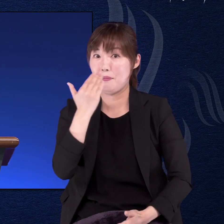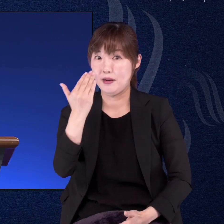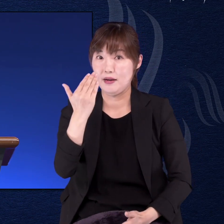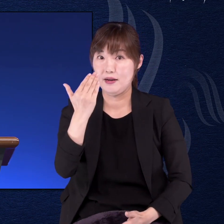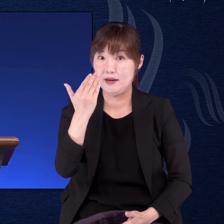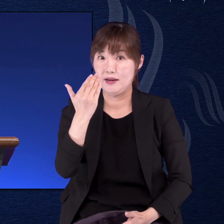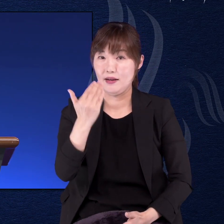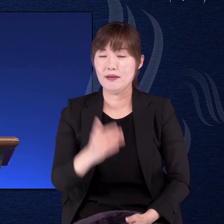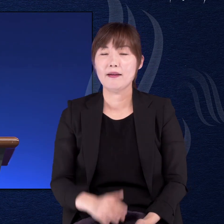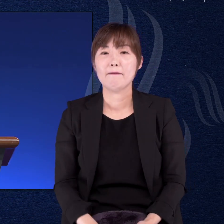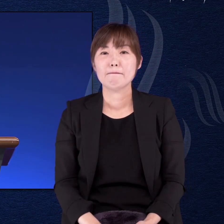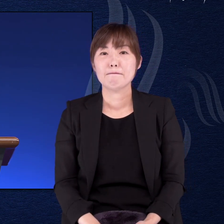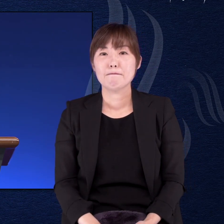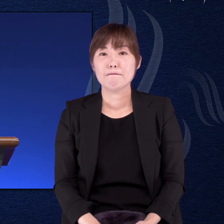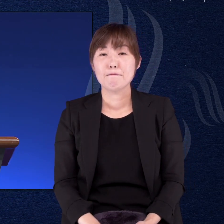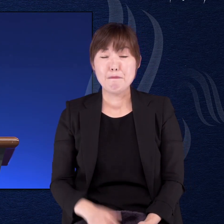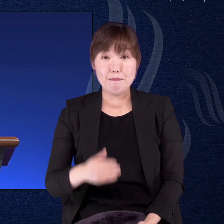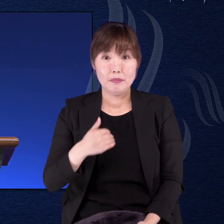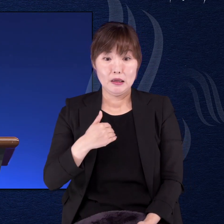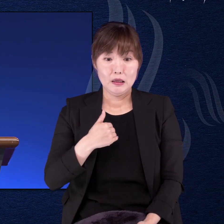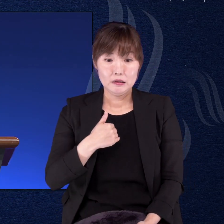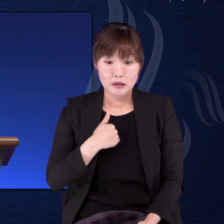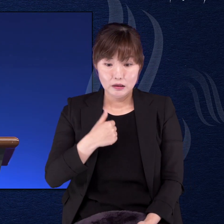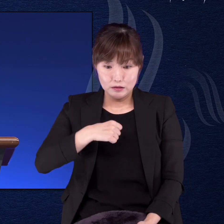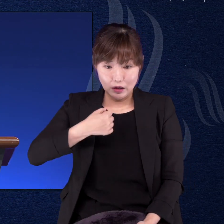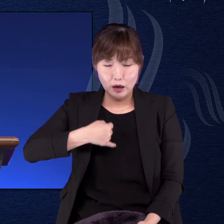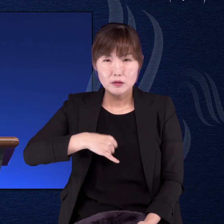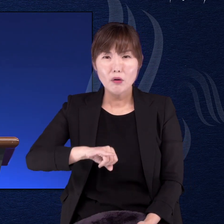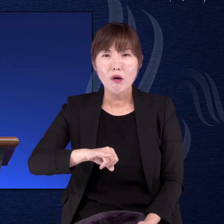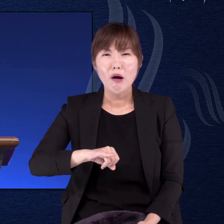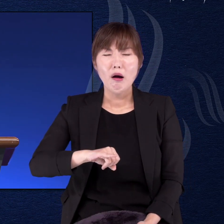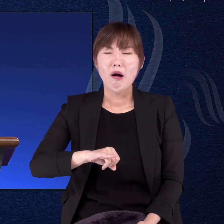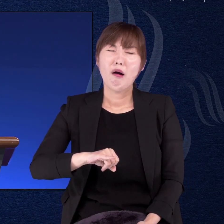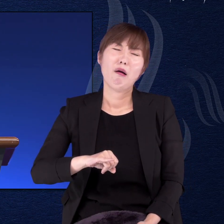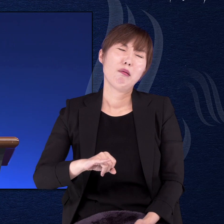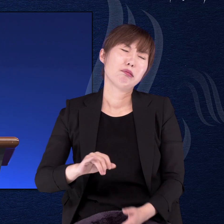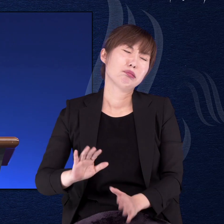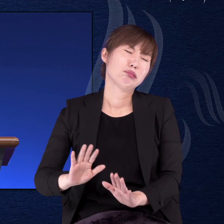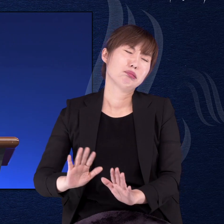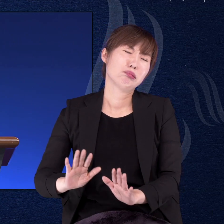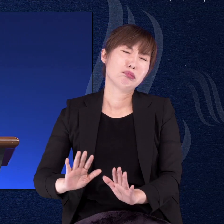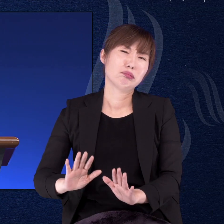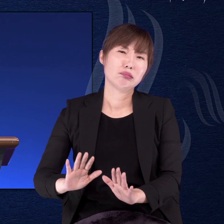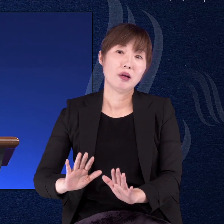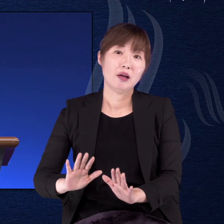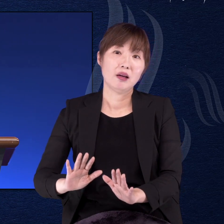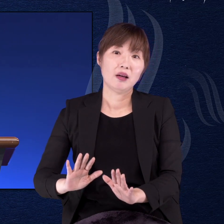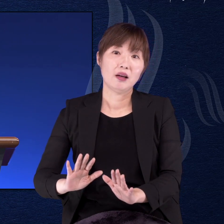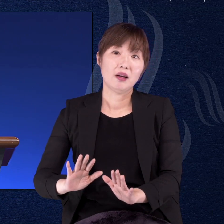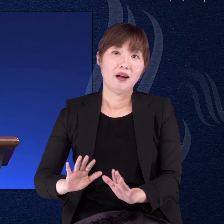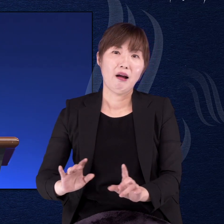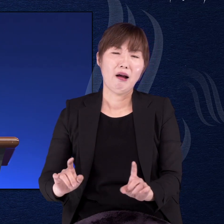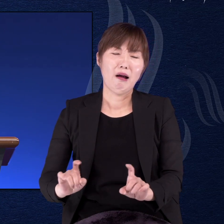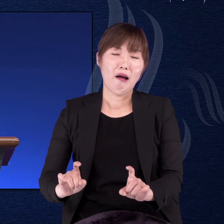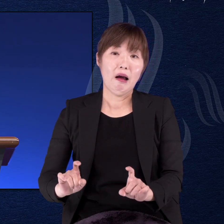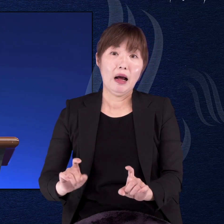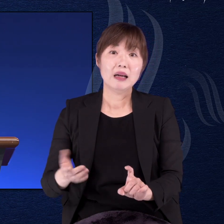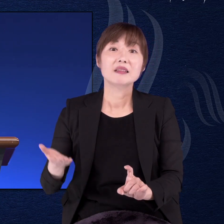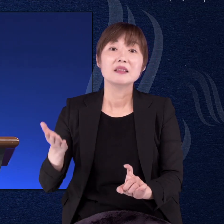너무 힘들어요, 못할 것 같아 하지만 할 수 있어요. 하나님은 그걸 아시고 우리한테 맡기셨는데, 어떻게?